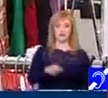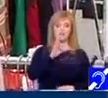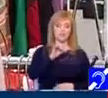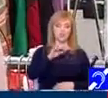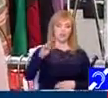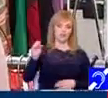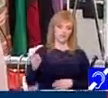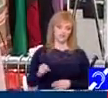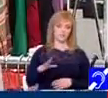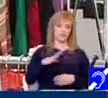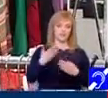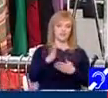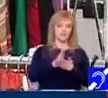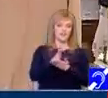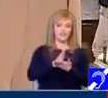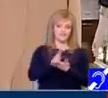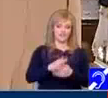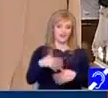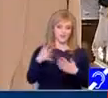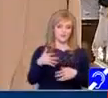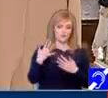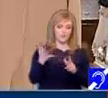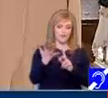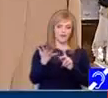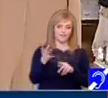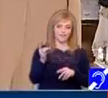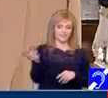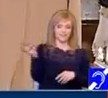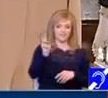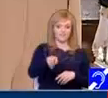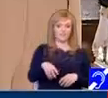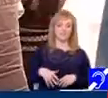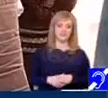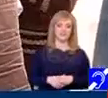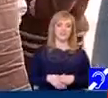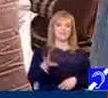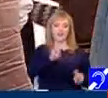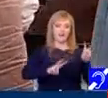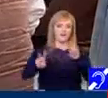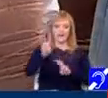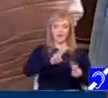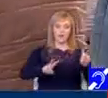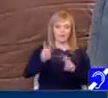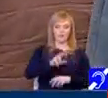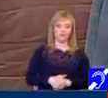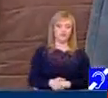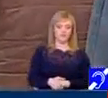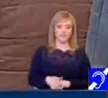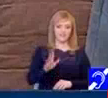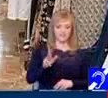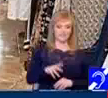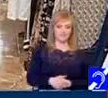Angelina poate fi numită un veteran al Târgului Fetelor. Este pentru a cincea oară când își revizuiește garderoba în căutarea unor lucruri uitate, dar care ar putea